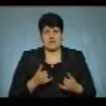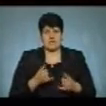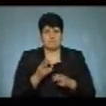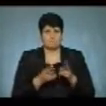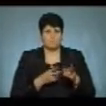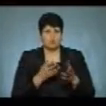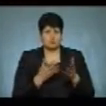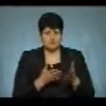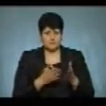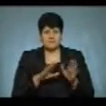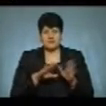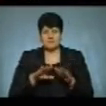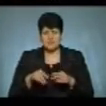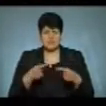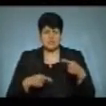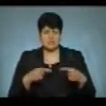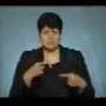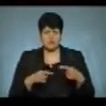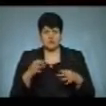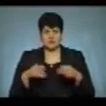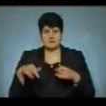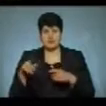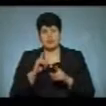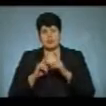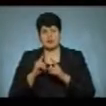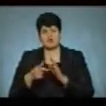Після дебатів суддя Надія Дерих пішла до нарадчої кімнати.